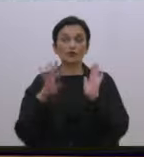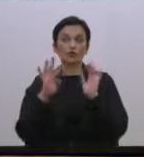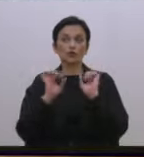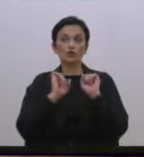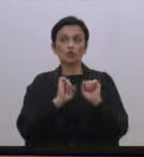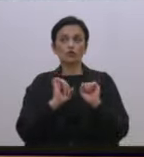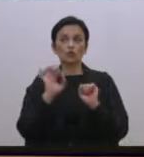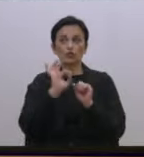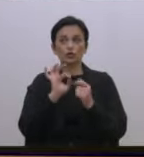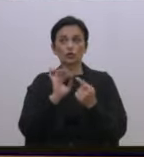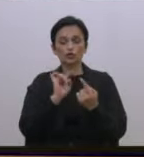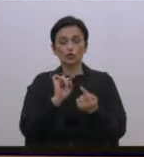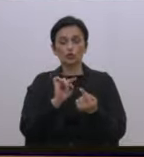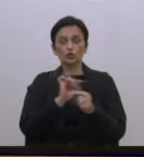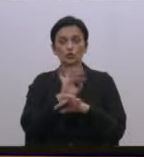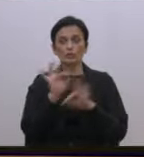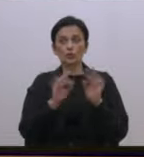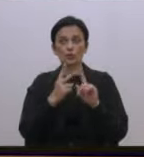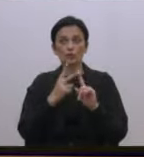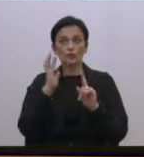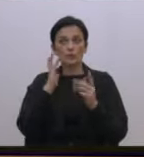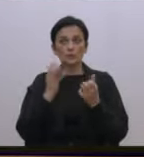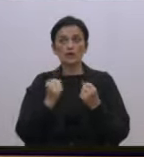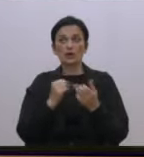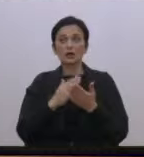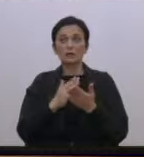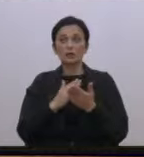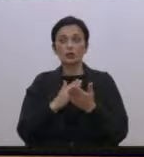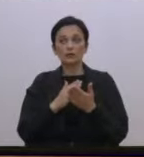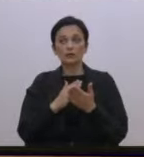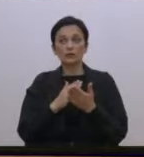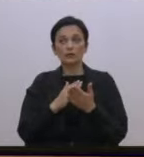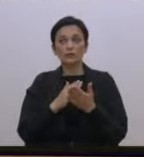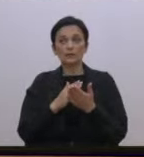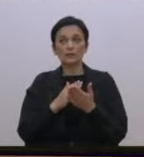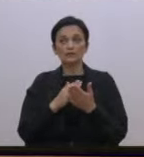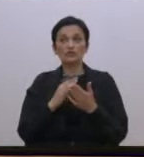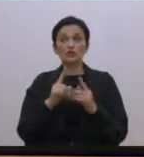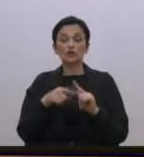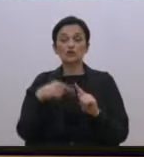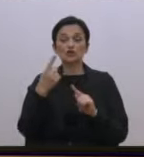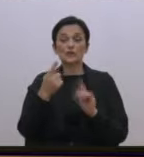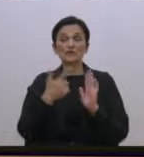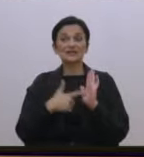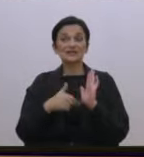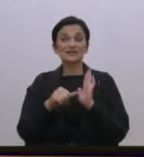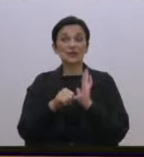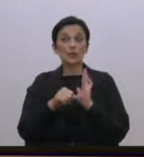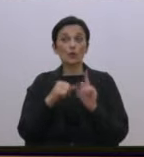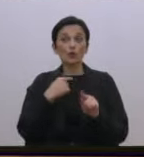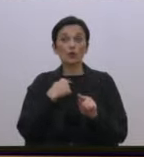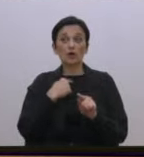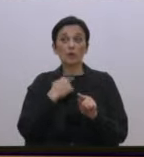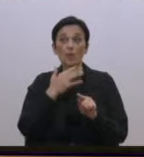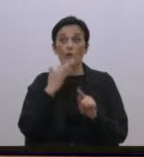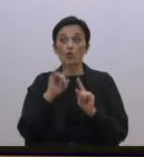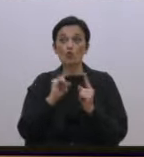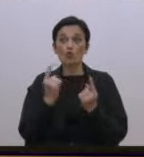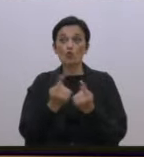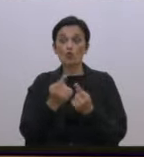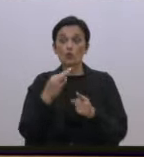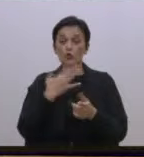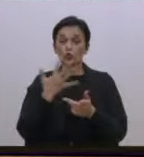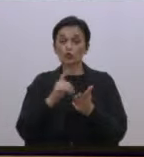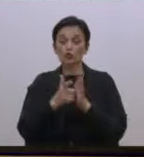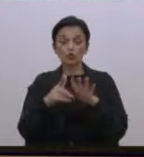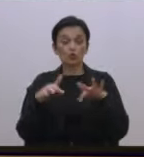სამოცდათოთხმეტი მოხდენული წინააღმდეგი პროექტი მეორე მოსმენით მიღებულია. შემდეგ შეიძლება 76 ხმა, არ ვიცი უმრავლესობა მითხავს, თუ დარბაზში